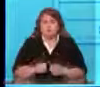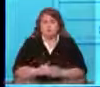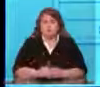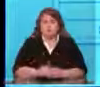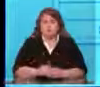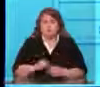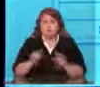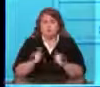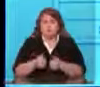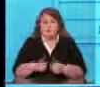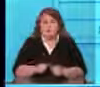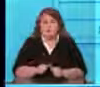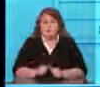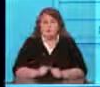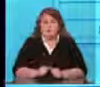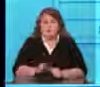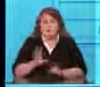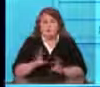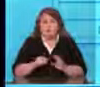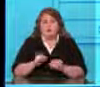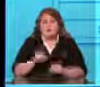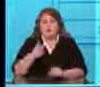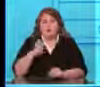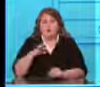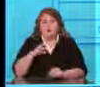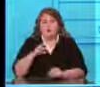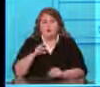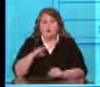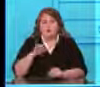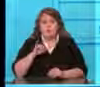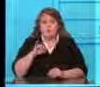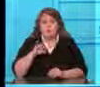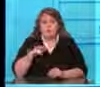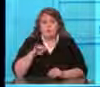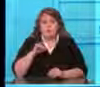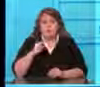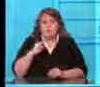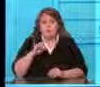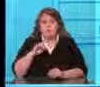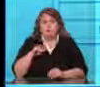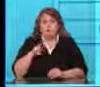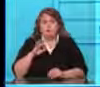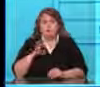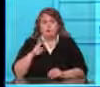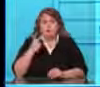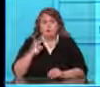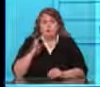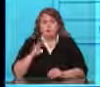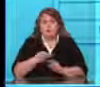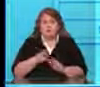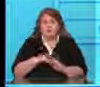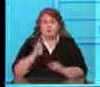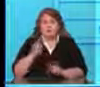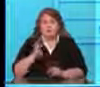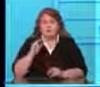рассчитать формулу расчета гамет у полигибридов. Например, 2n, это где